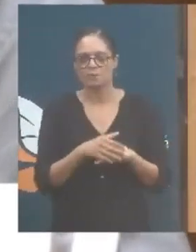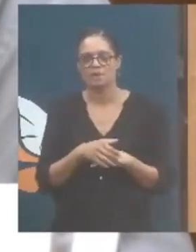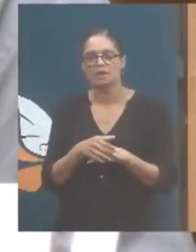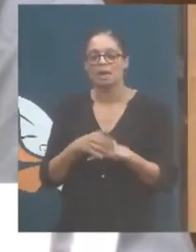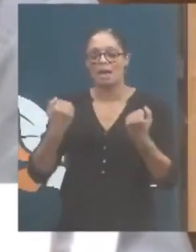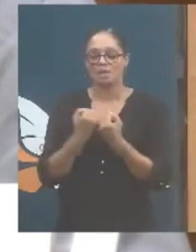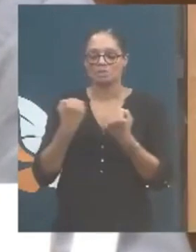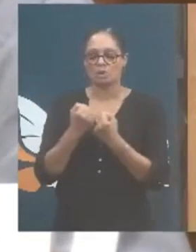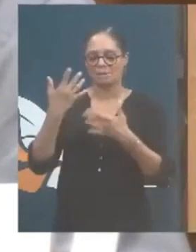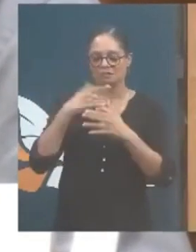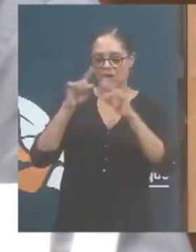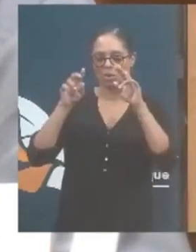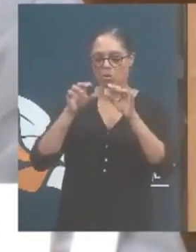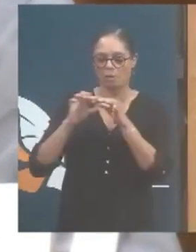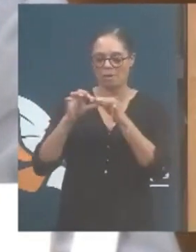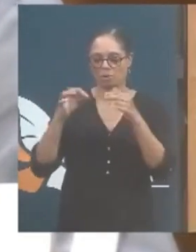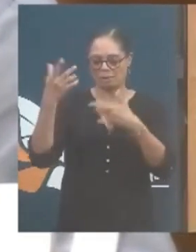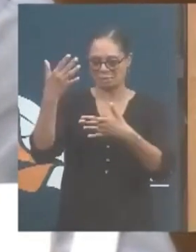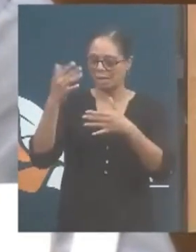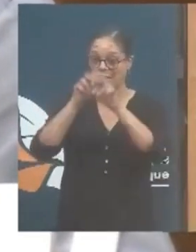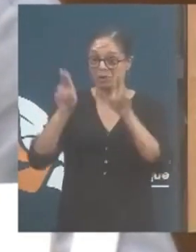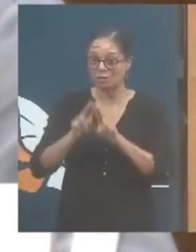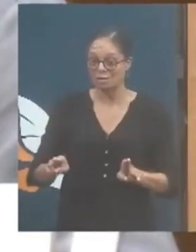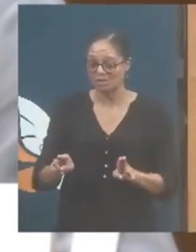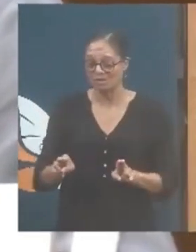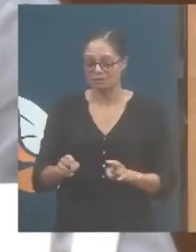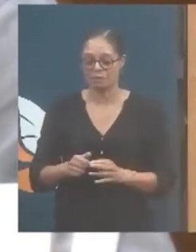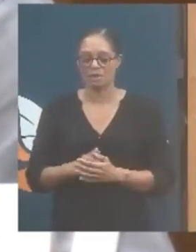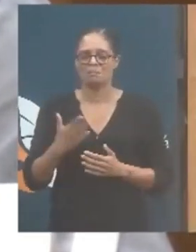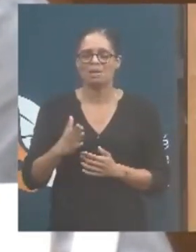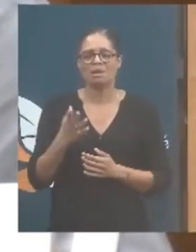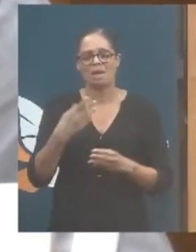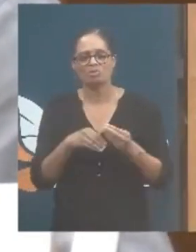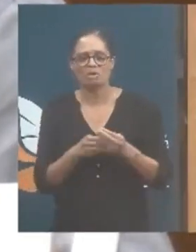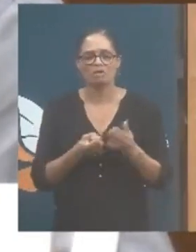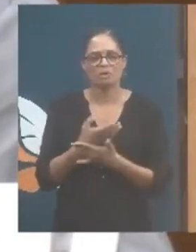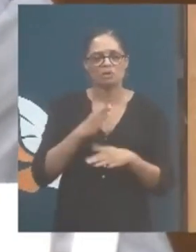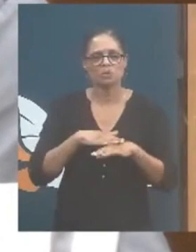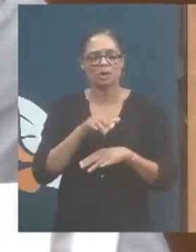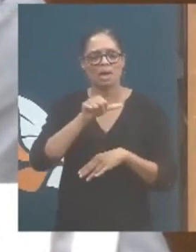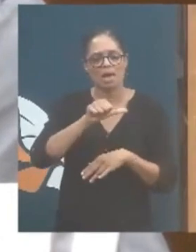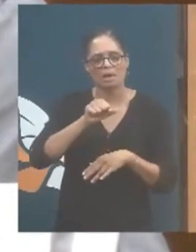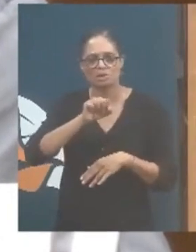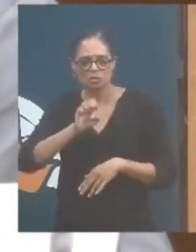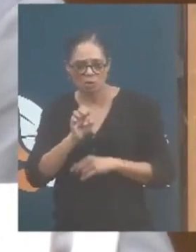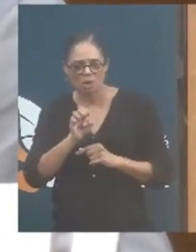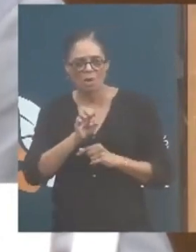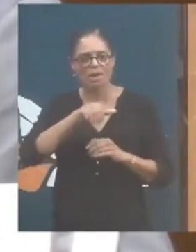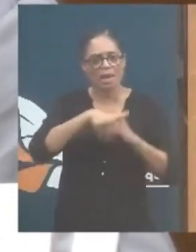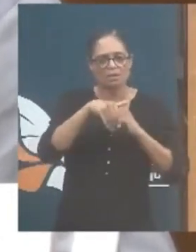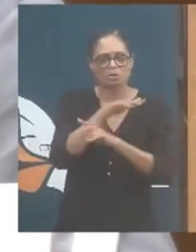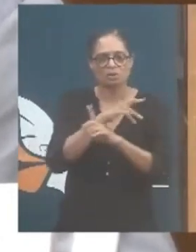c'est une coopération internationale. Mais on cible en même temps l'aide sociale à l'enfance, qui, dans l'état actuel des choses,